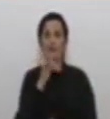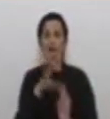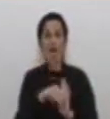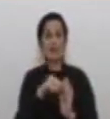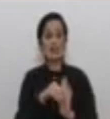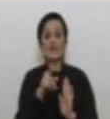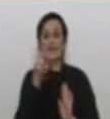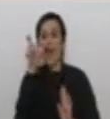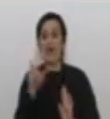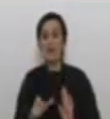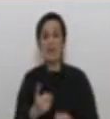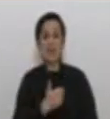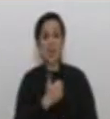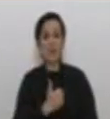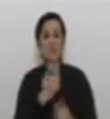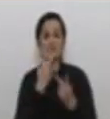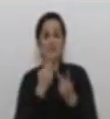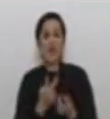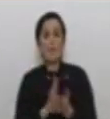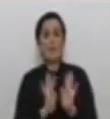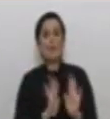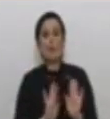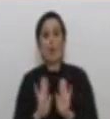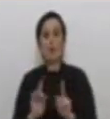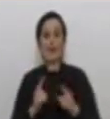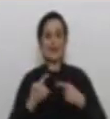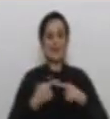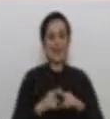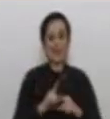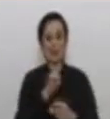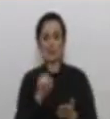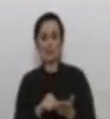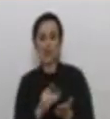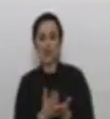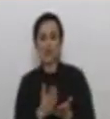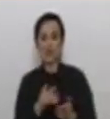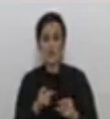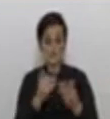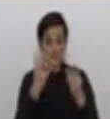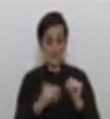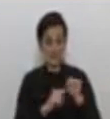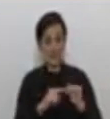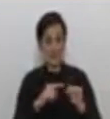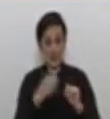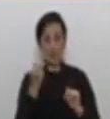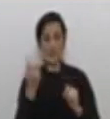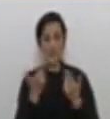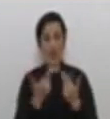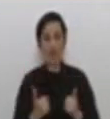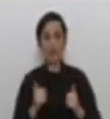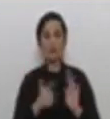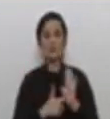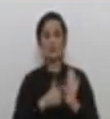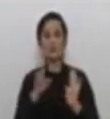არის ადამიანების ნების გამოხატულება და ეს მხოლოდ და მხოლოდ რაღაც ტექნიკური საკითხია. Ამ დღეებში მათ კიდევ ერთხელ აღიარეს, რომ 7 ნოემბერი